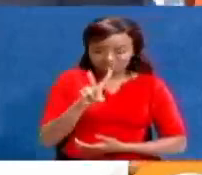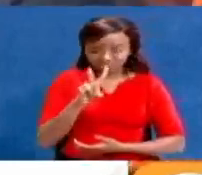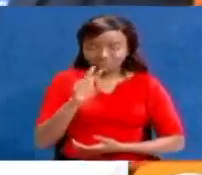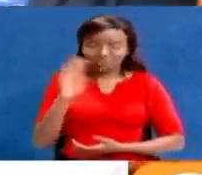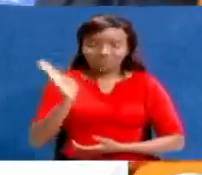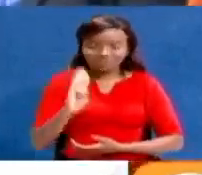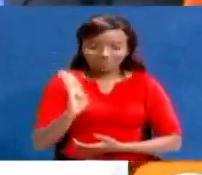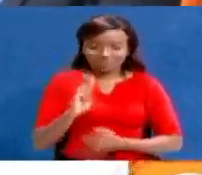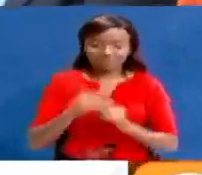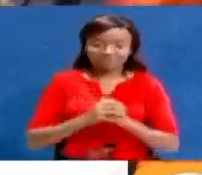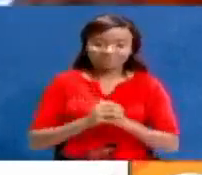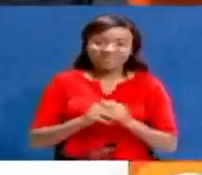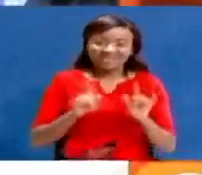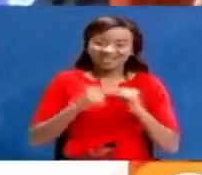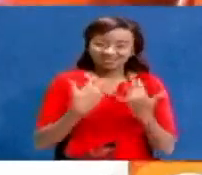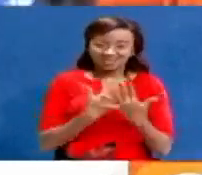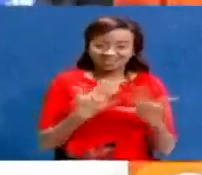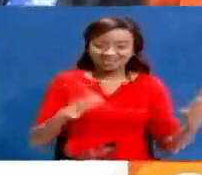500.